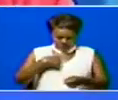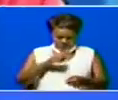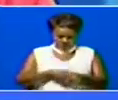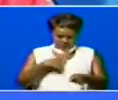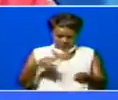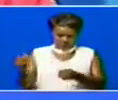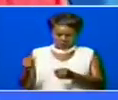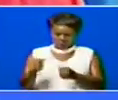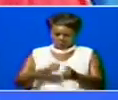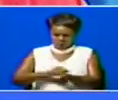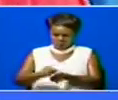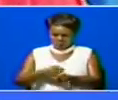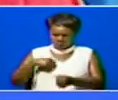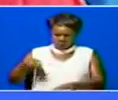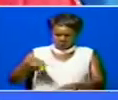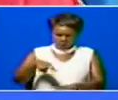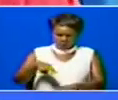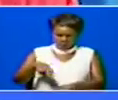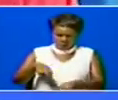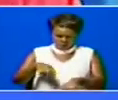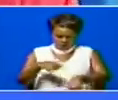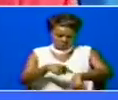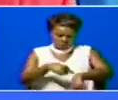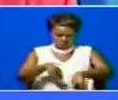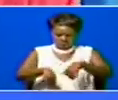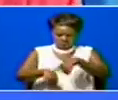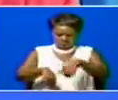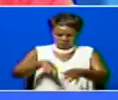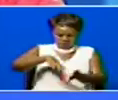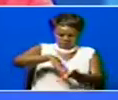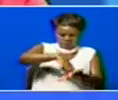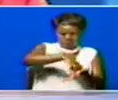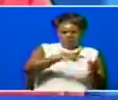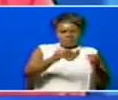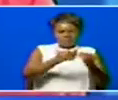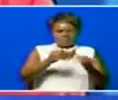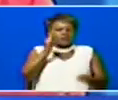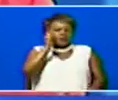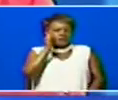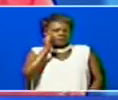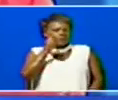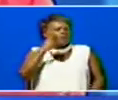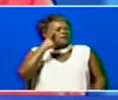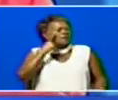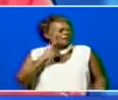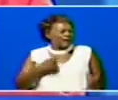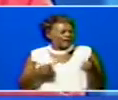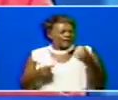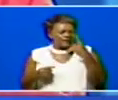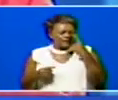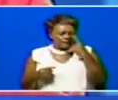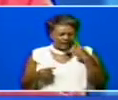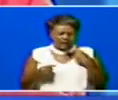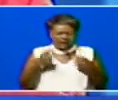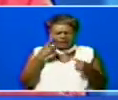kufua siwezi tembea. So natembea na magoti na sukuma ile besen. Nikakutana na ule aunti yangu mdogo. Alilia.